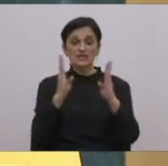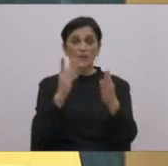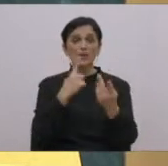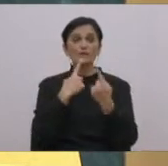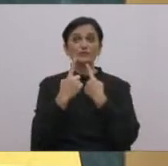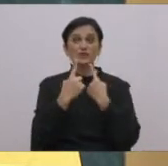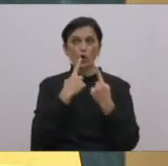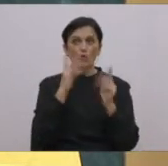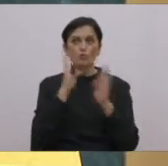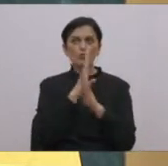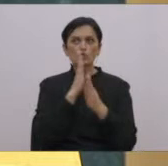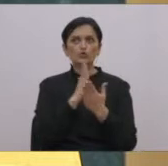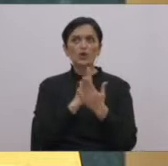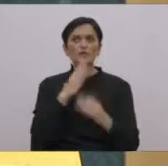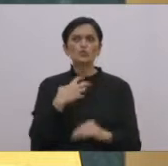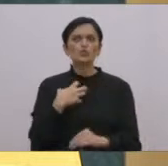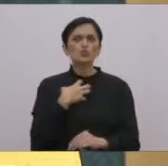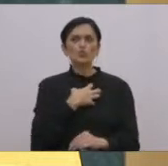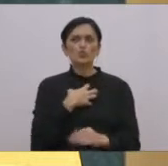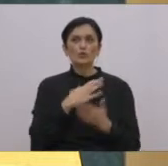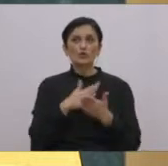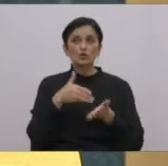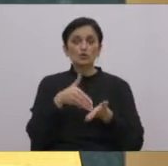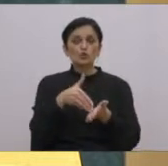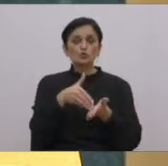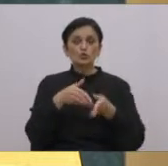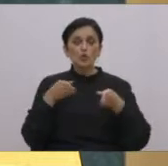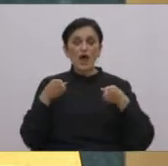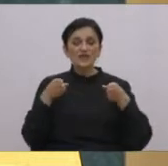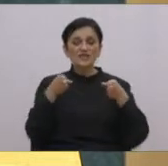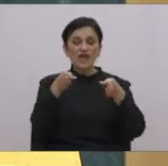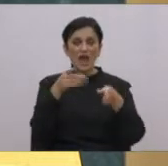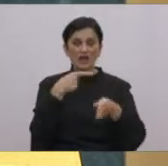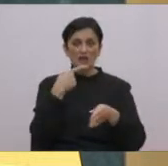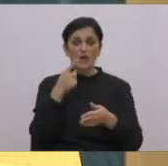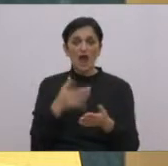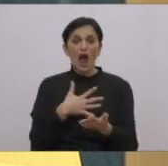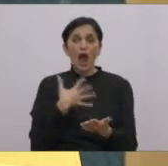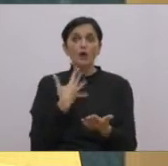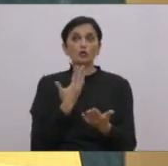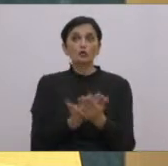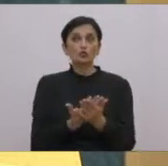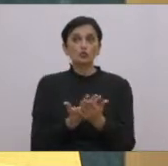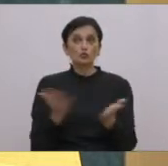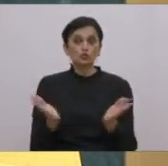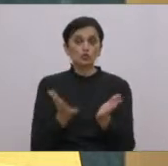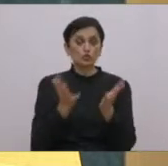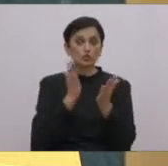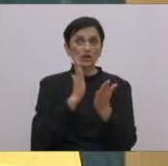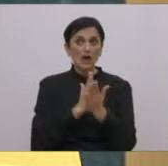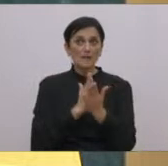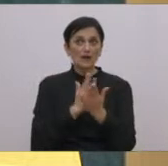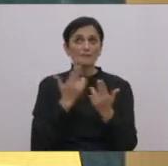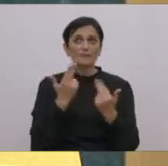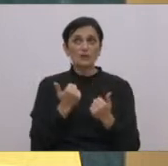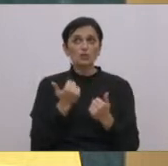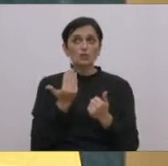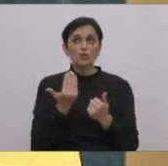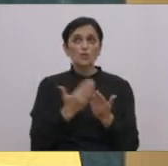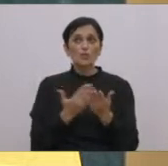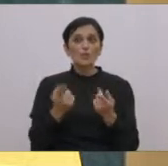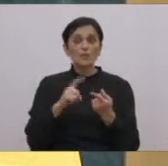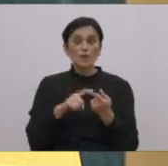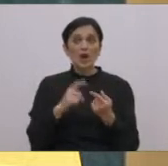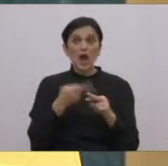ბუნებრივია უმნიშვნელოვანესია შუა ერეფანი ვახსენოთ, რომლის აქტუალობაც კიდევ უფრო აქტიური გახდა და რომლის ფარგლებშიც